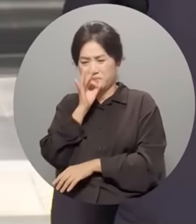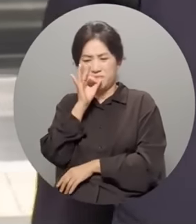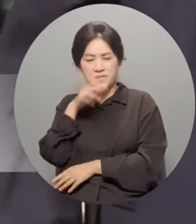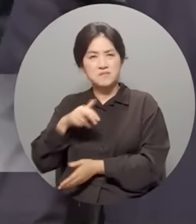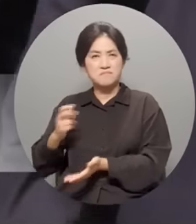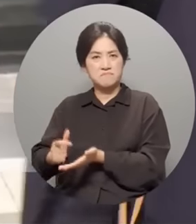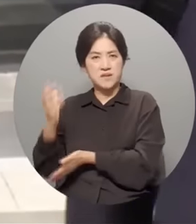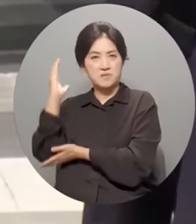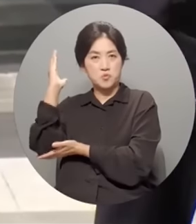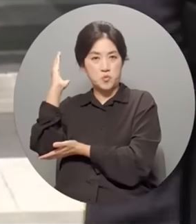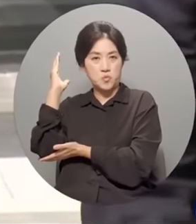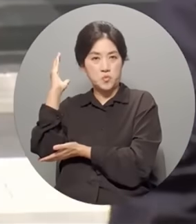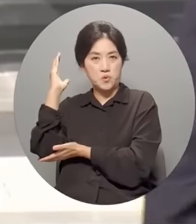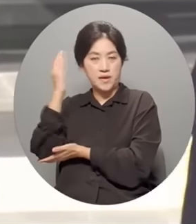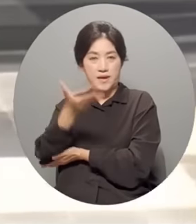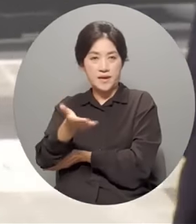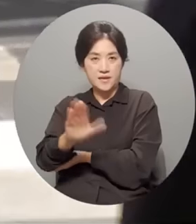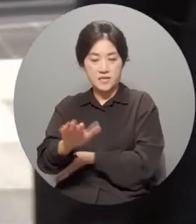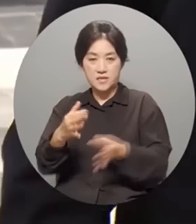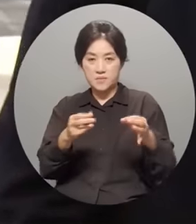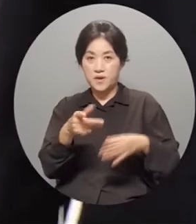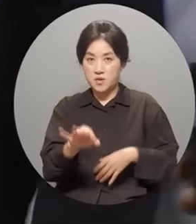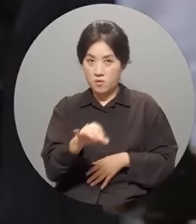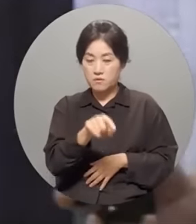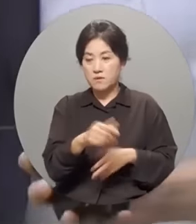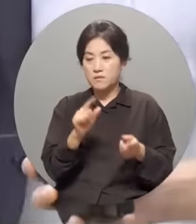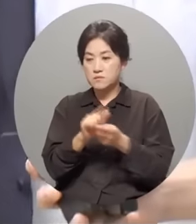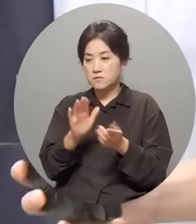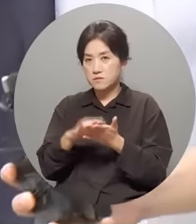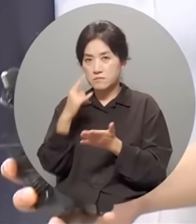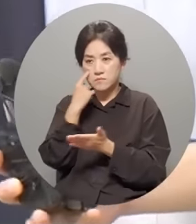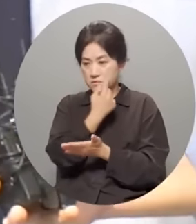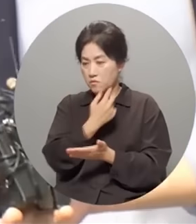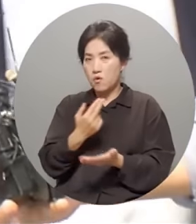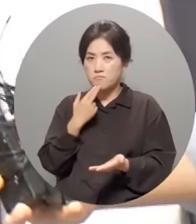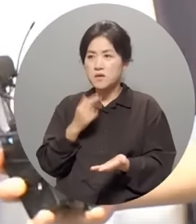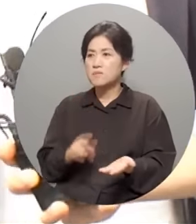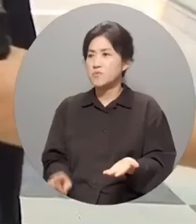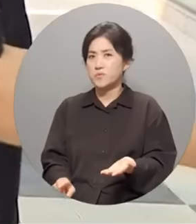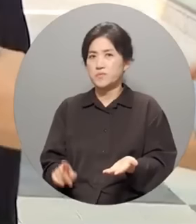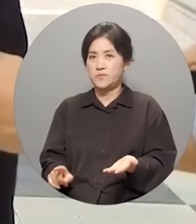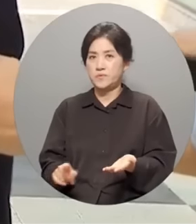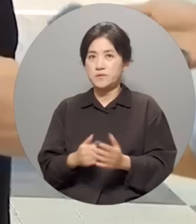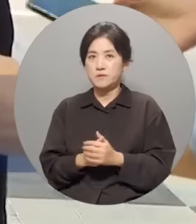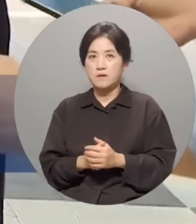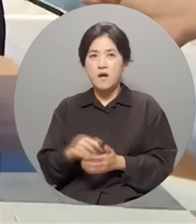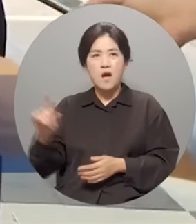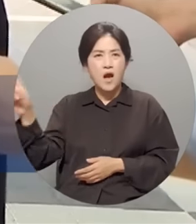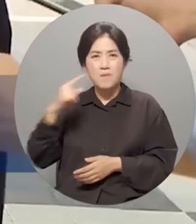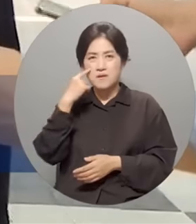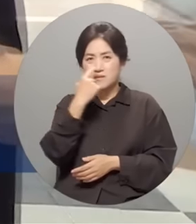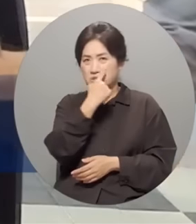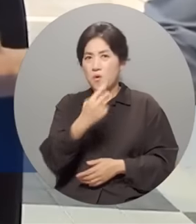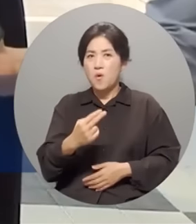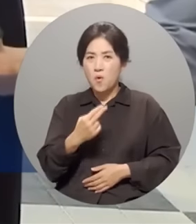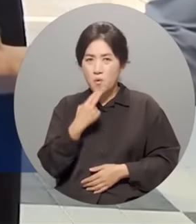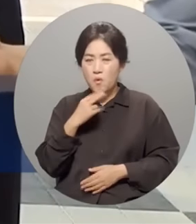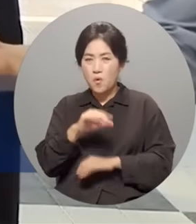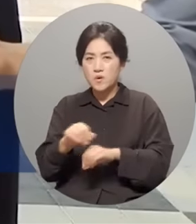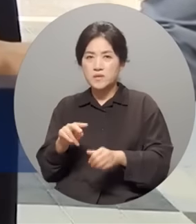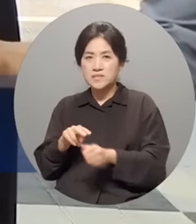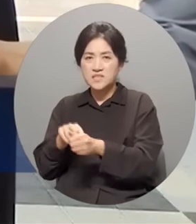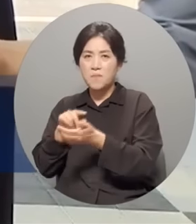강조하고 있습니다. 하지만 김 씨 측은 직접 증거가 전혀 없다고 반박했습니다. 아무런 증거가 없습니다. 네.